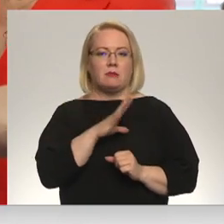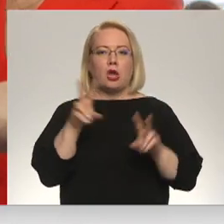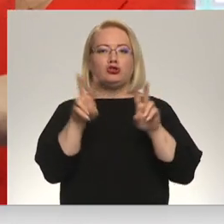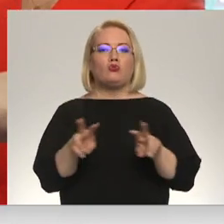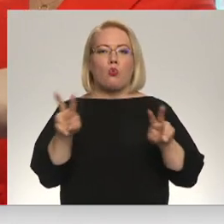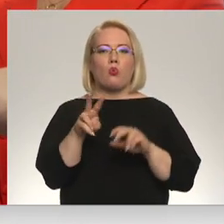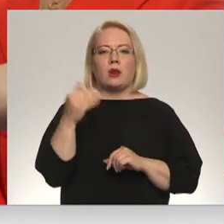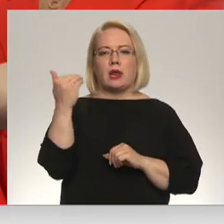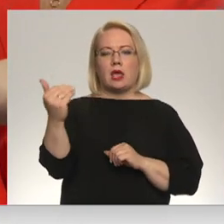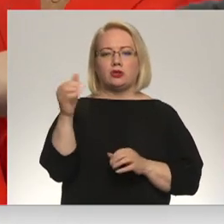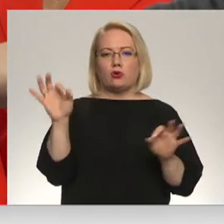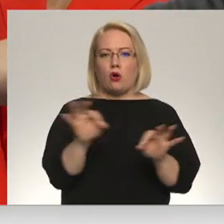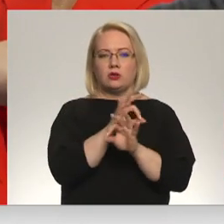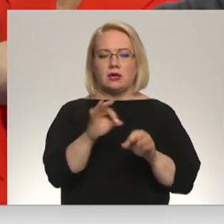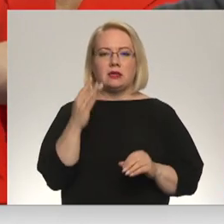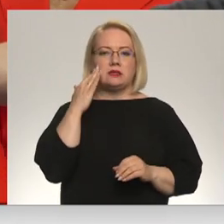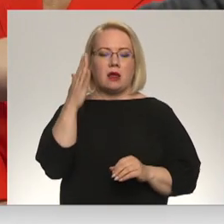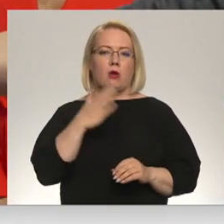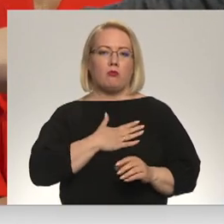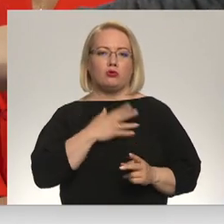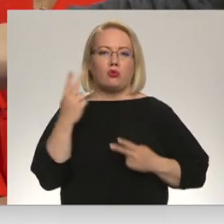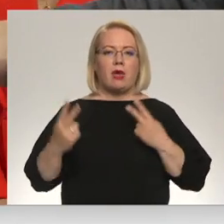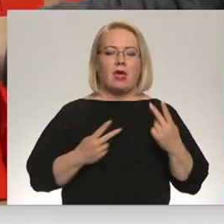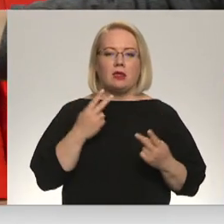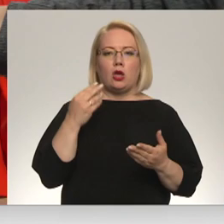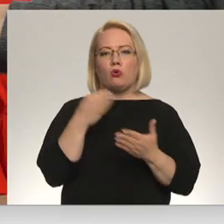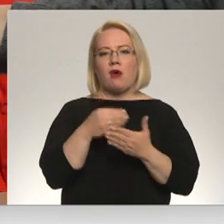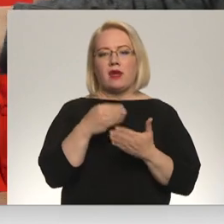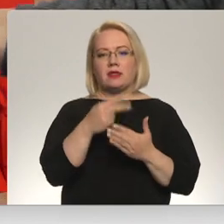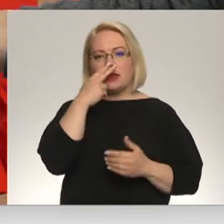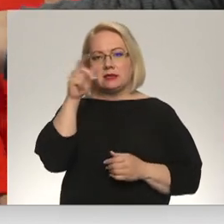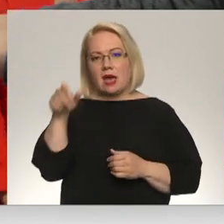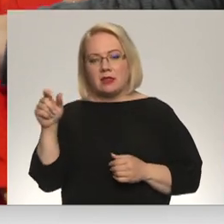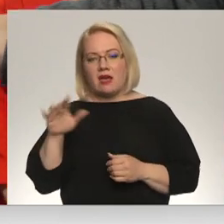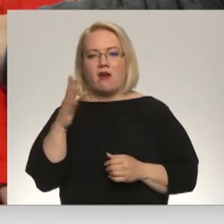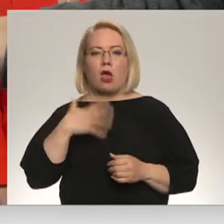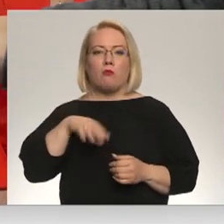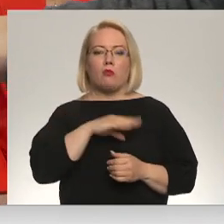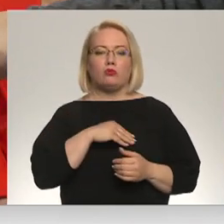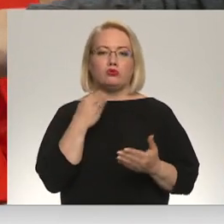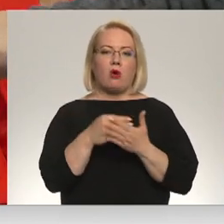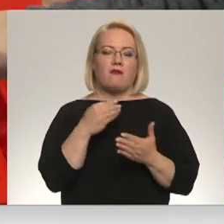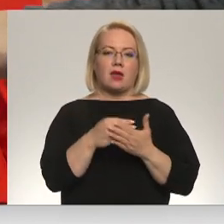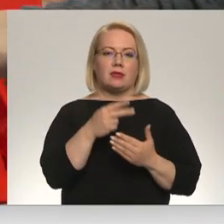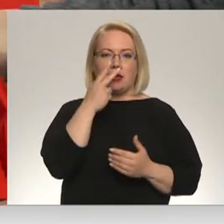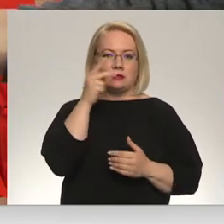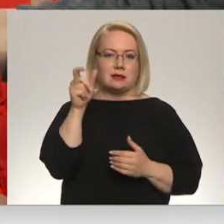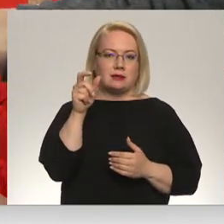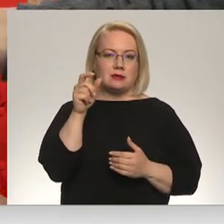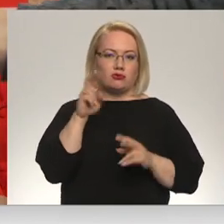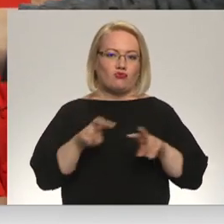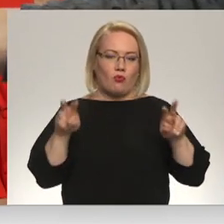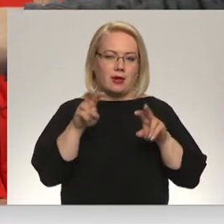jo mēs ceram, ka mūsu enerģija novērtēs skatītāju jautājumus, vai to vakardien novērtēs žūrī. Mums gan viss izdevās, tā kā tas bija ļoti labi.